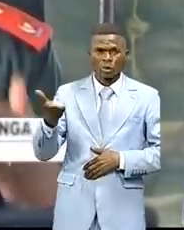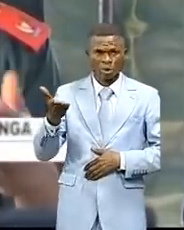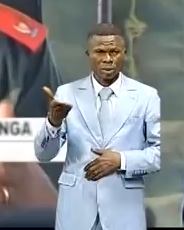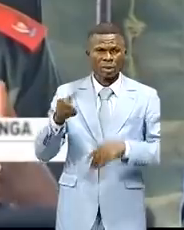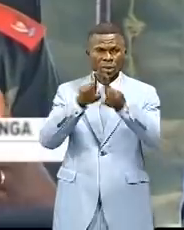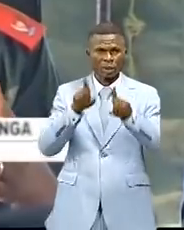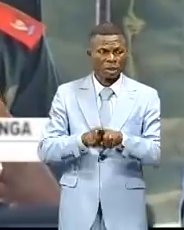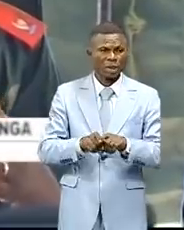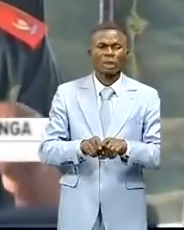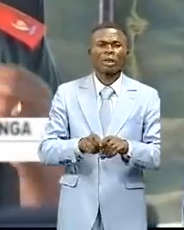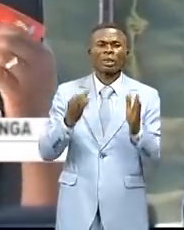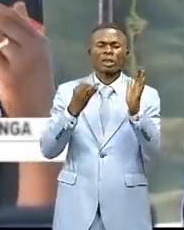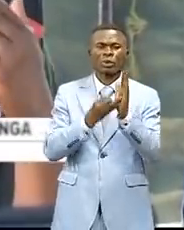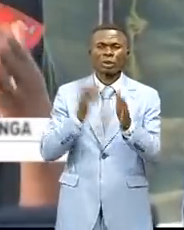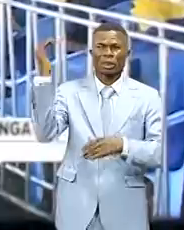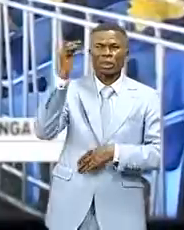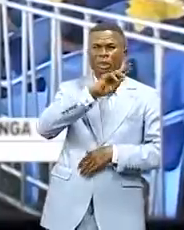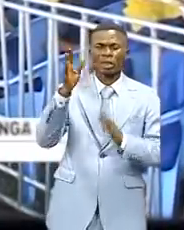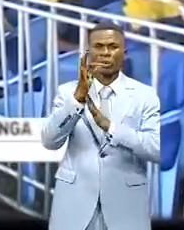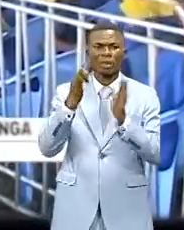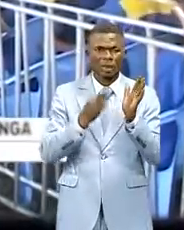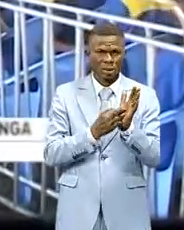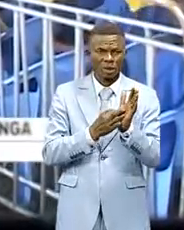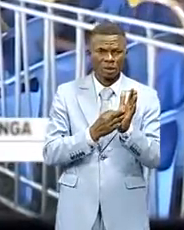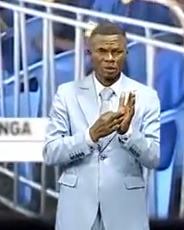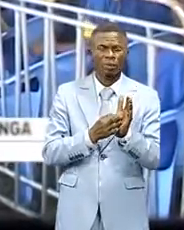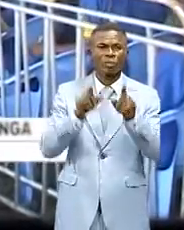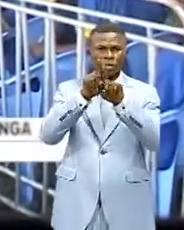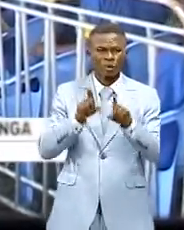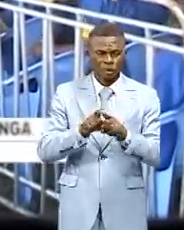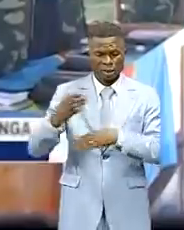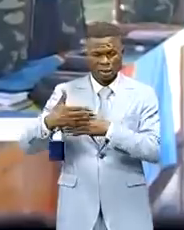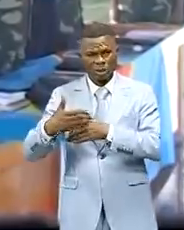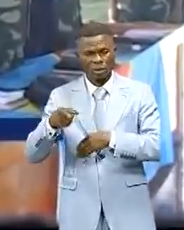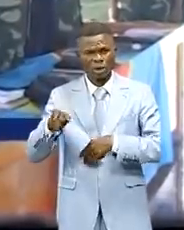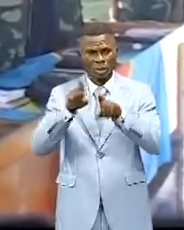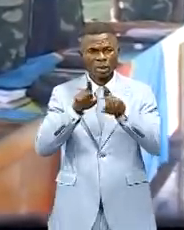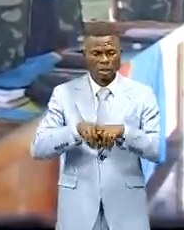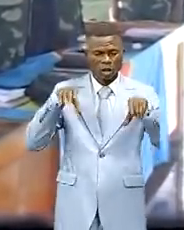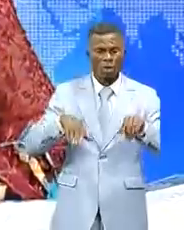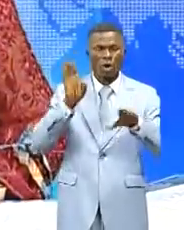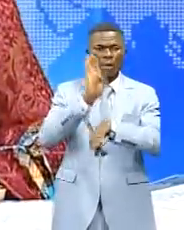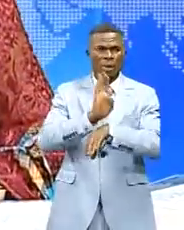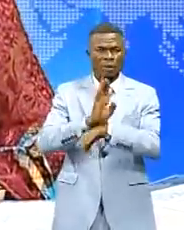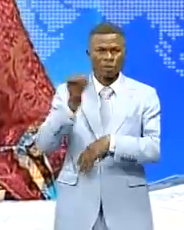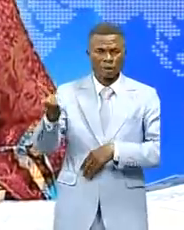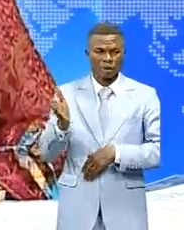2018 des millions de personnes se sont réfugiées à ma portée pour gogos brazzaville